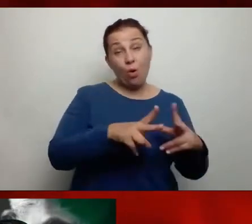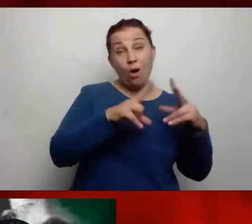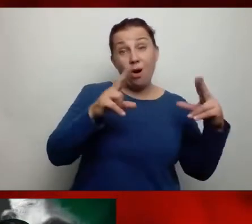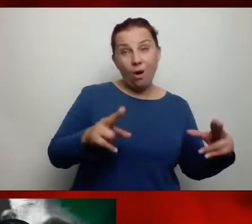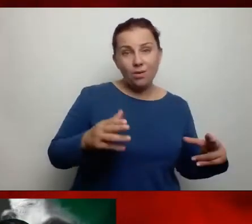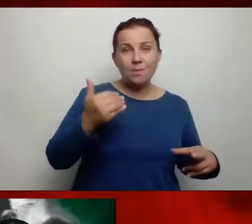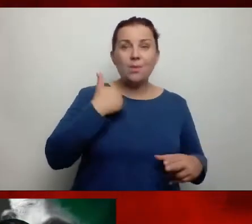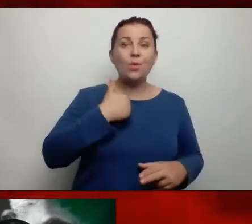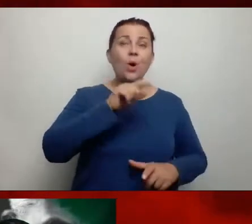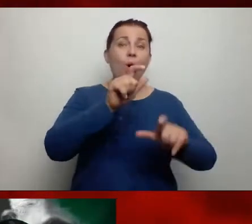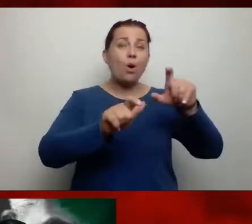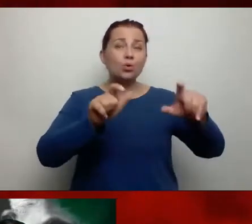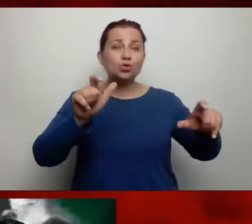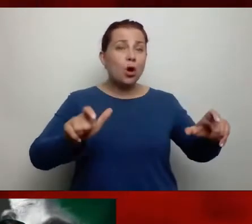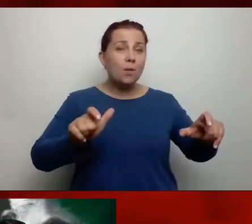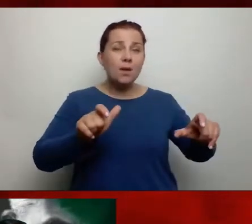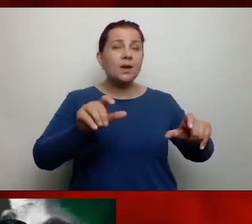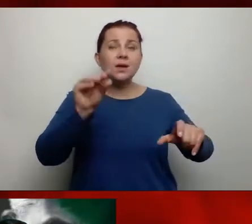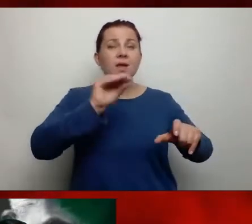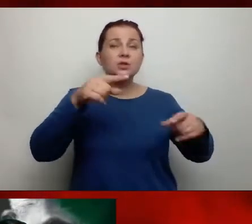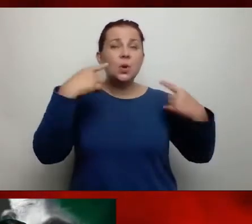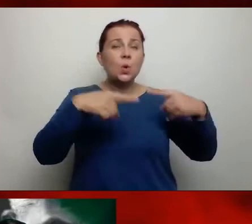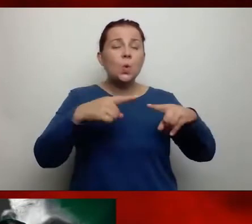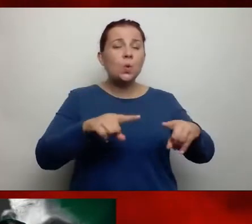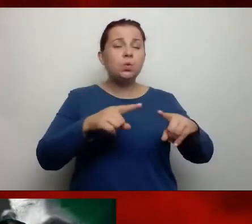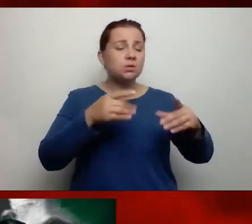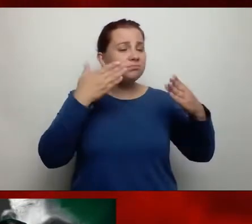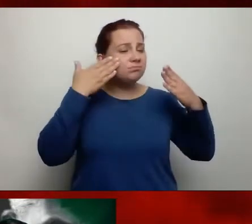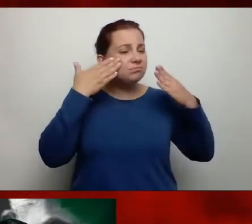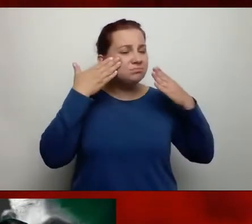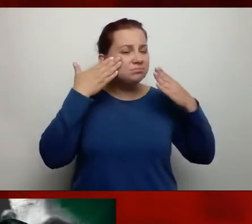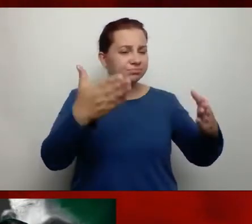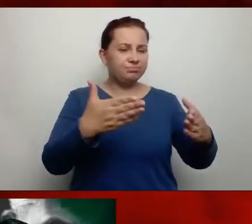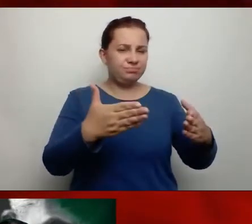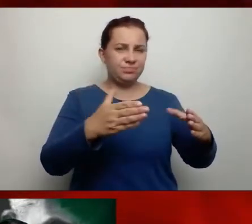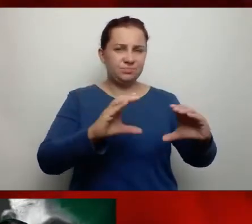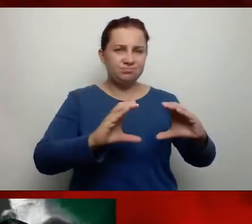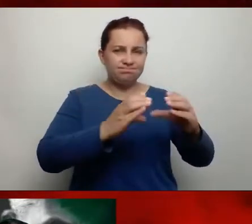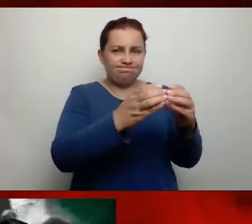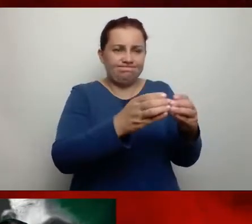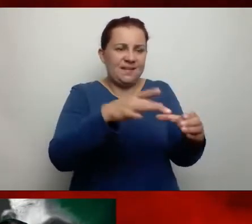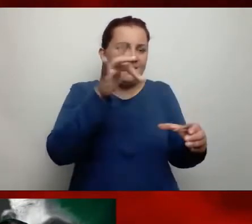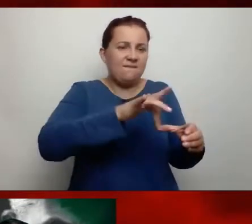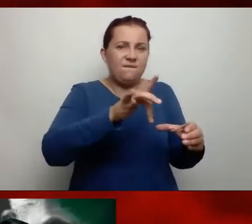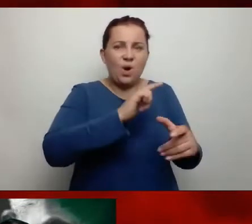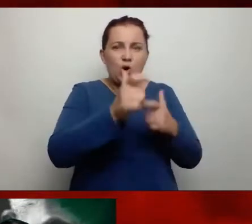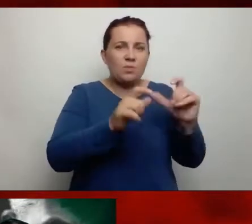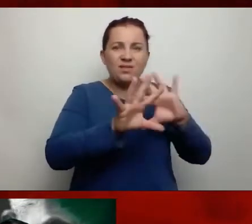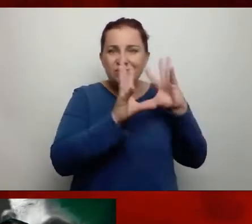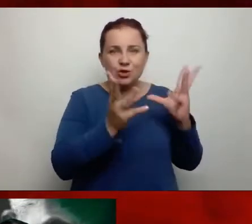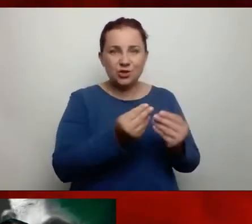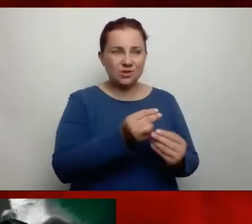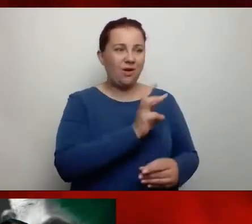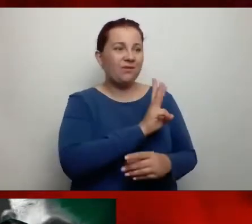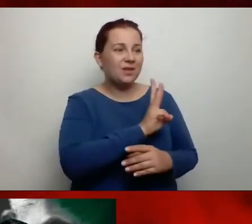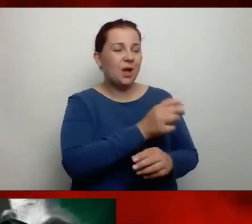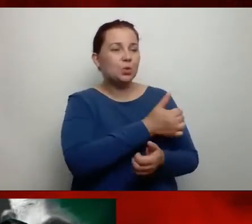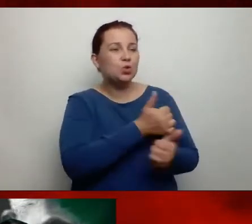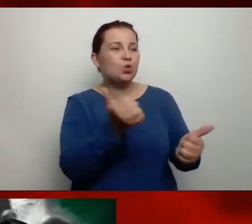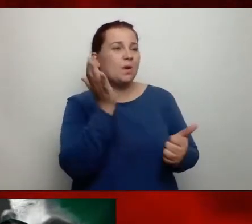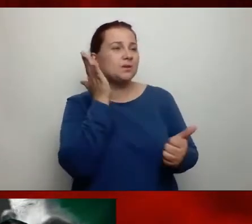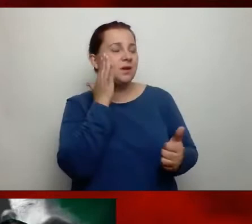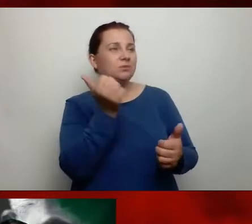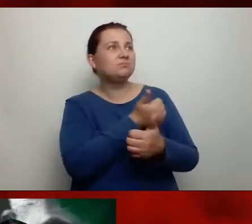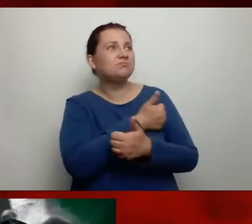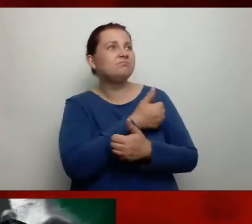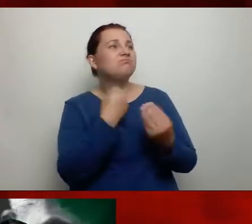kiedy jeszcze nie było ścisłej specjalizacji. Oni zajmowali się wszystkim. Witkacy był świetnie, znał się na przykład na